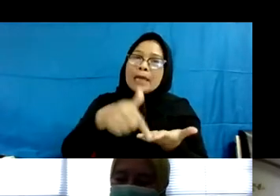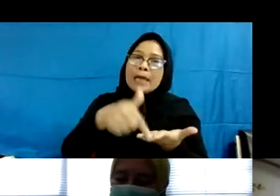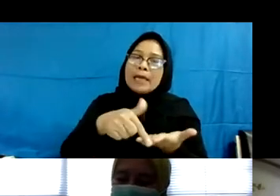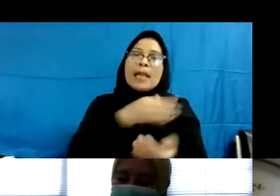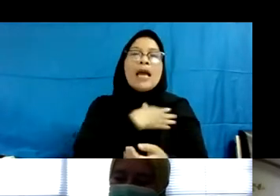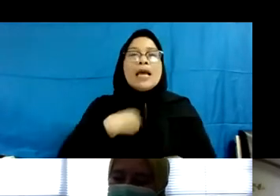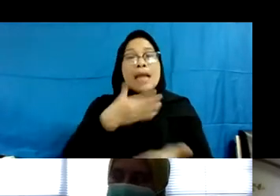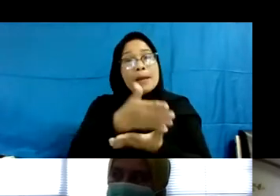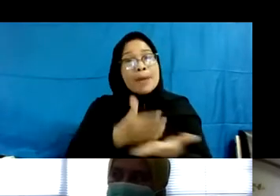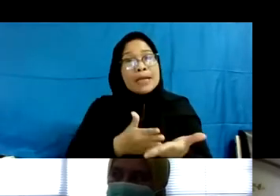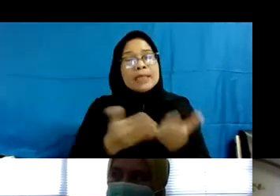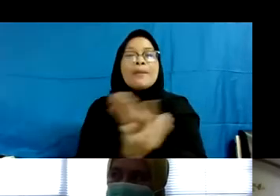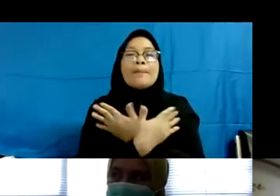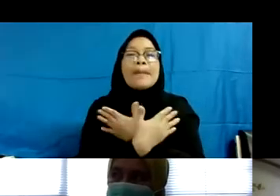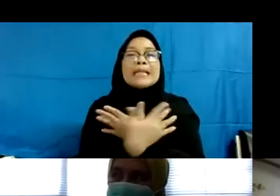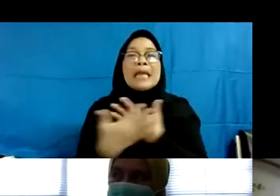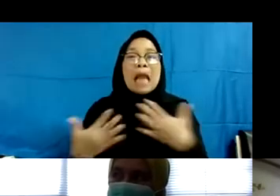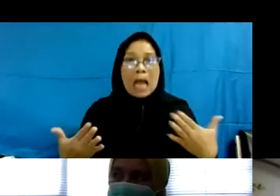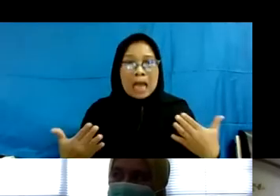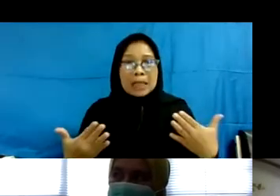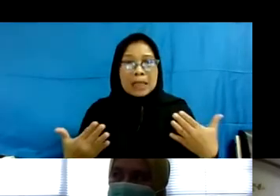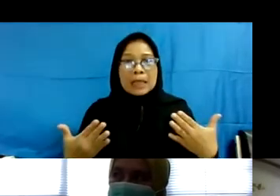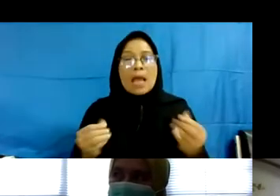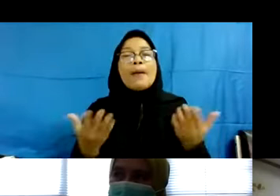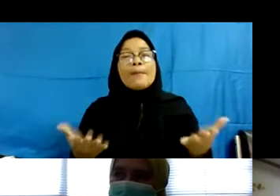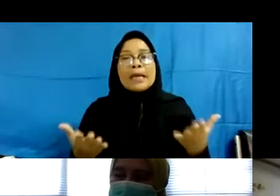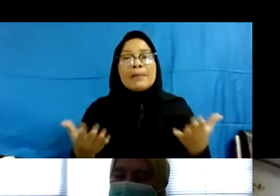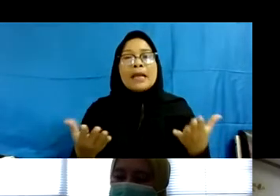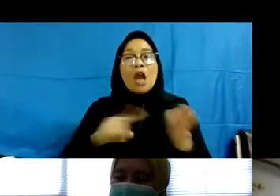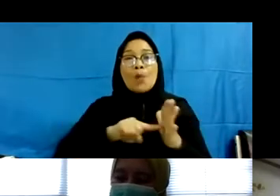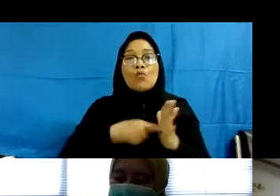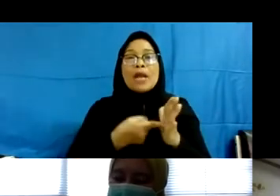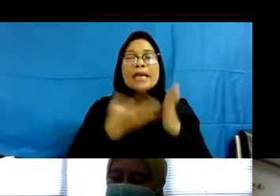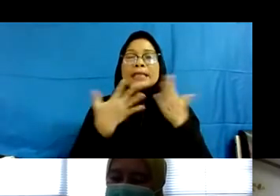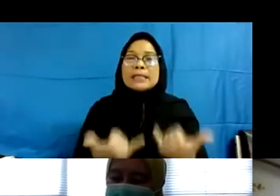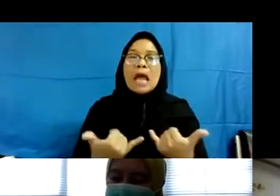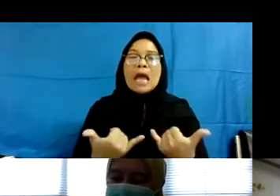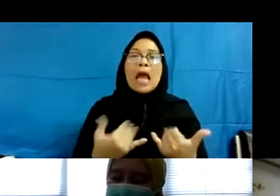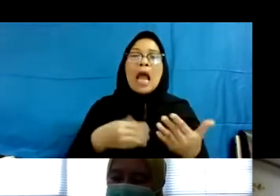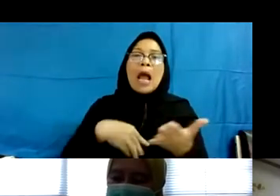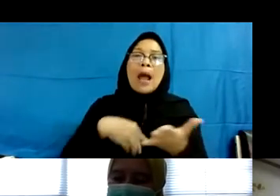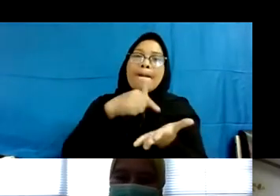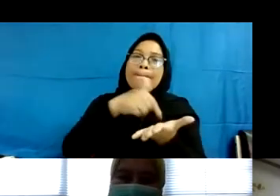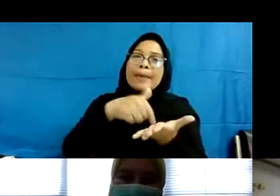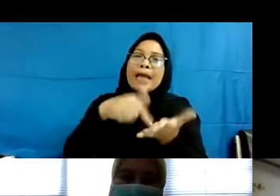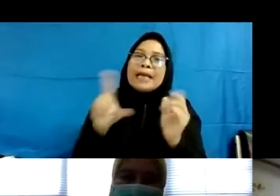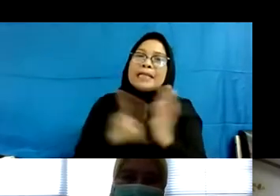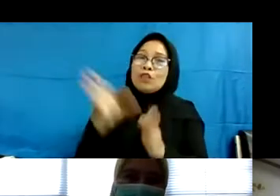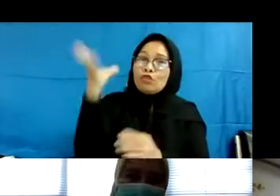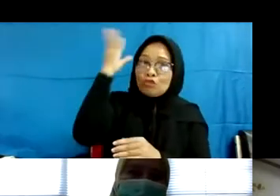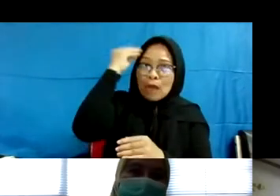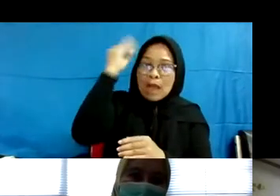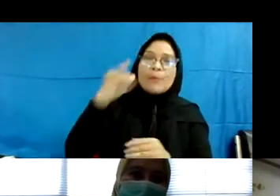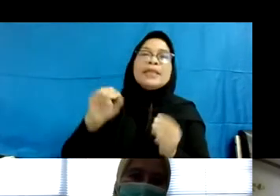bagi masyarakat yang lain adalah bagaimana sejak dini Braille itu dipahami sebagai suatu kebutuhan